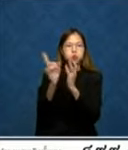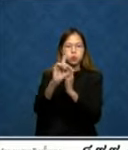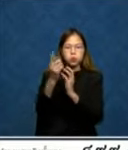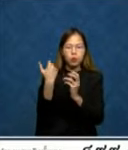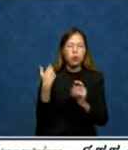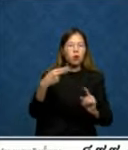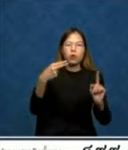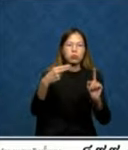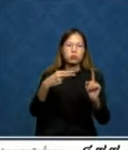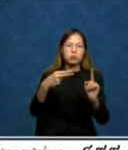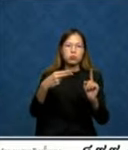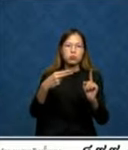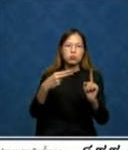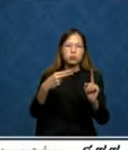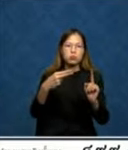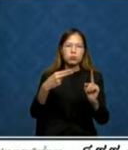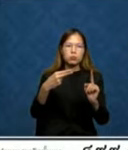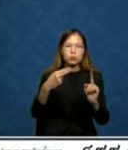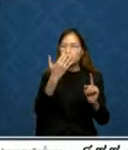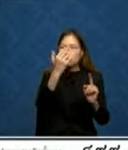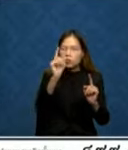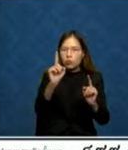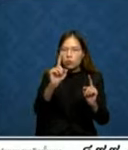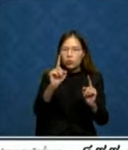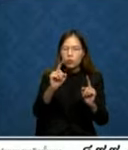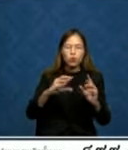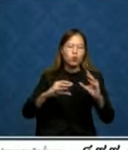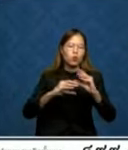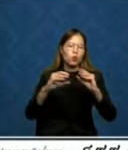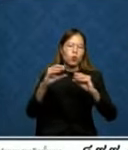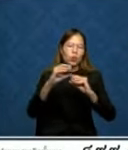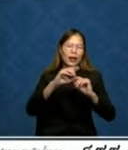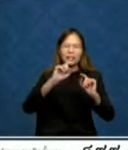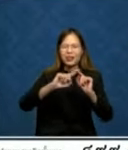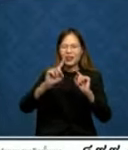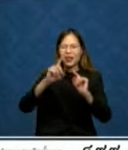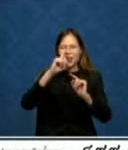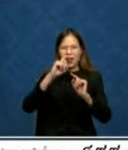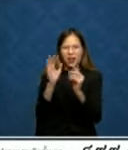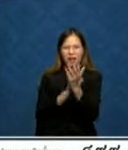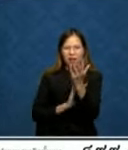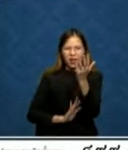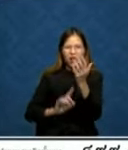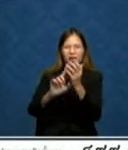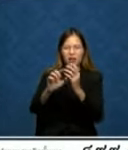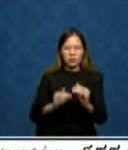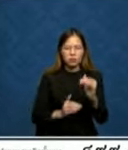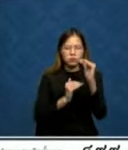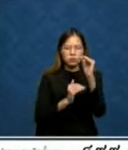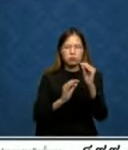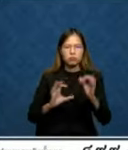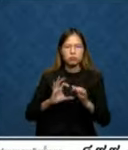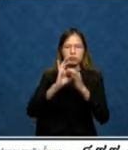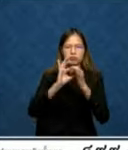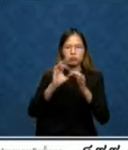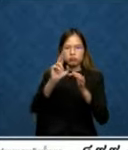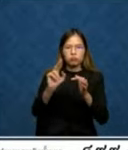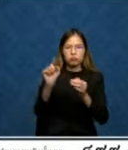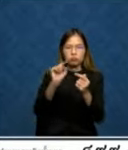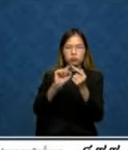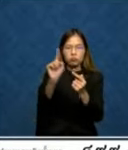างชัดเจนหรอกเพราะว่าไม่เคยมีโครงการใดๆในประเทศไทยที่มีข้อจำกัดในเรื่องการใช้ไ